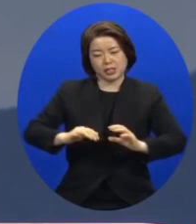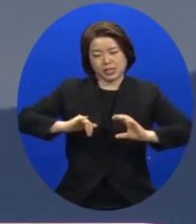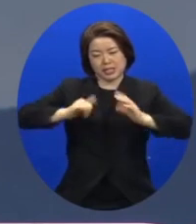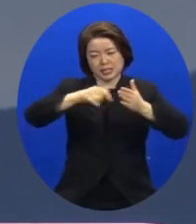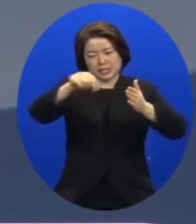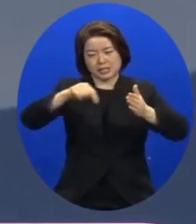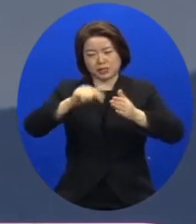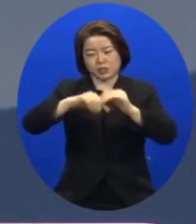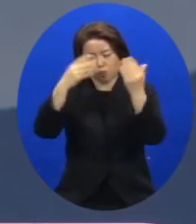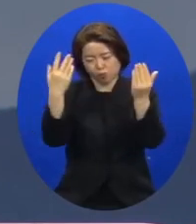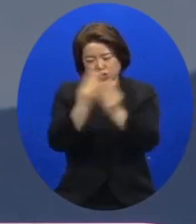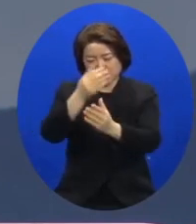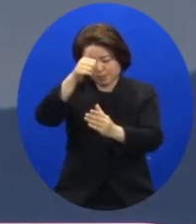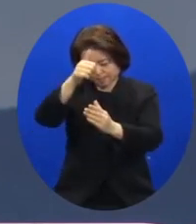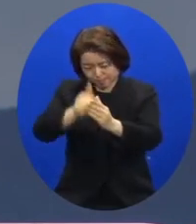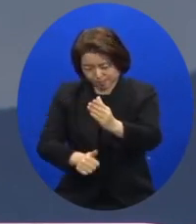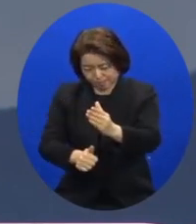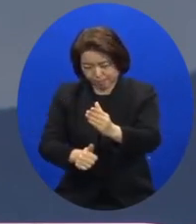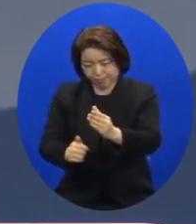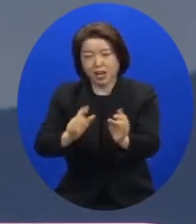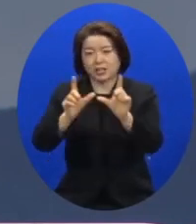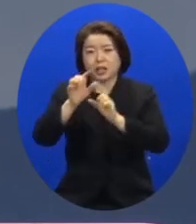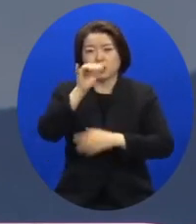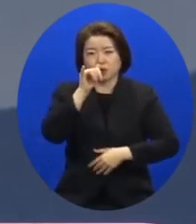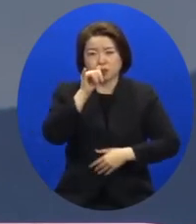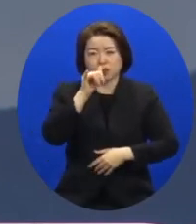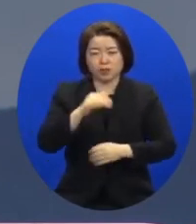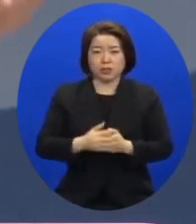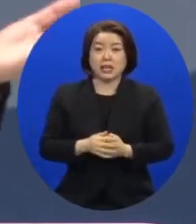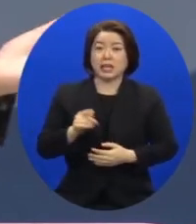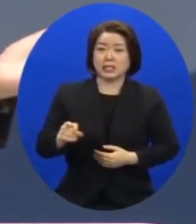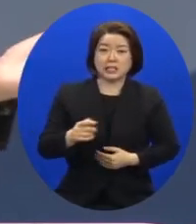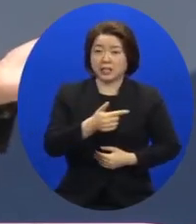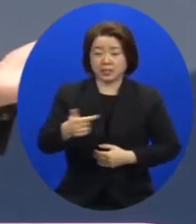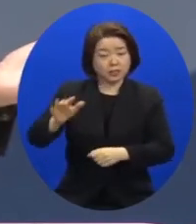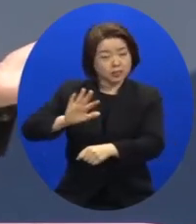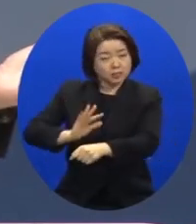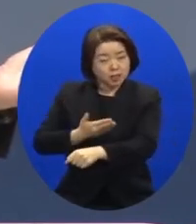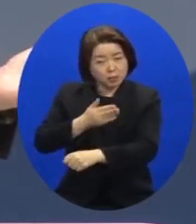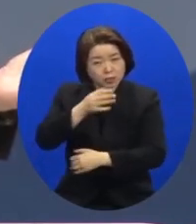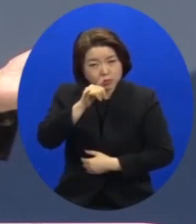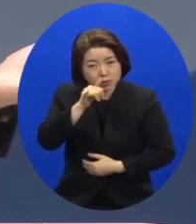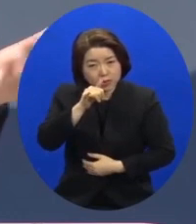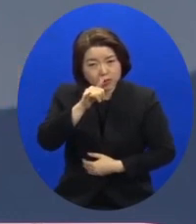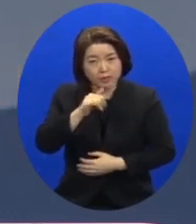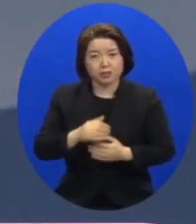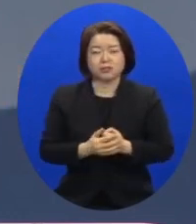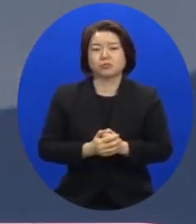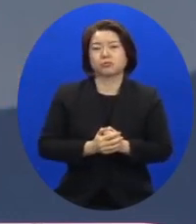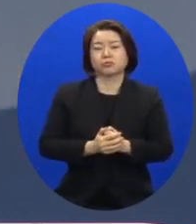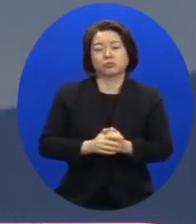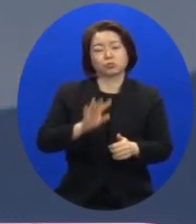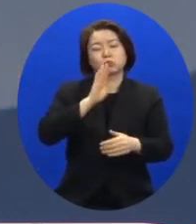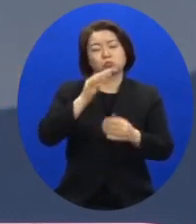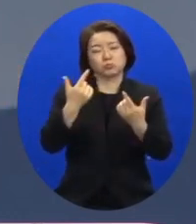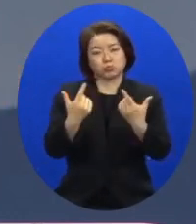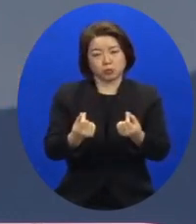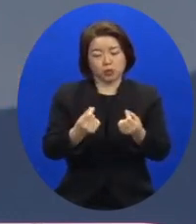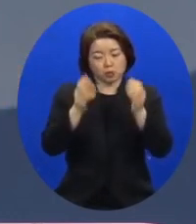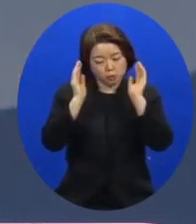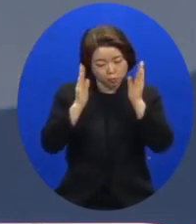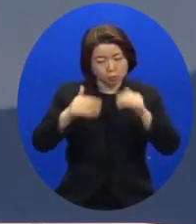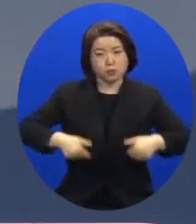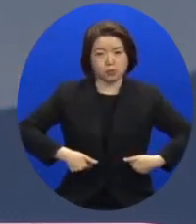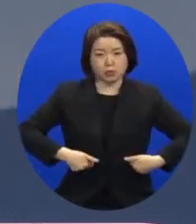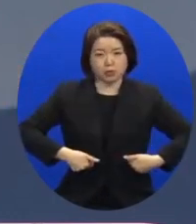완전히 빠져 살 수는 있습니다 그게 뭐 크게 잘못된 것입니까 언니 당연히 공부도